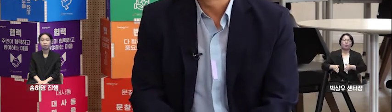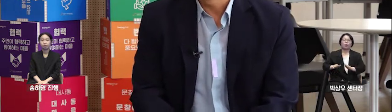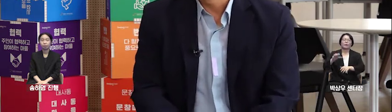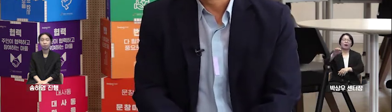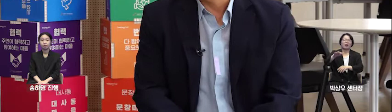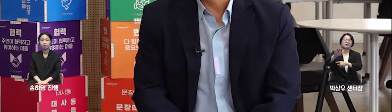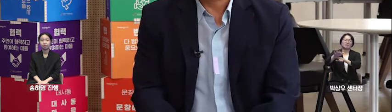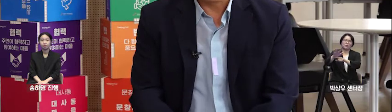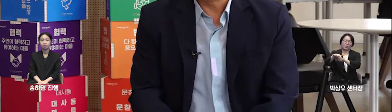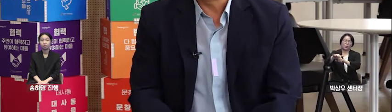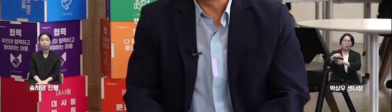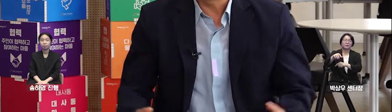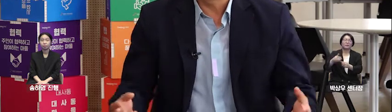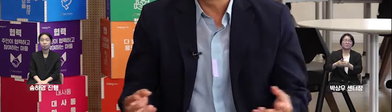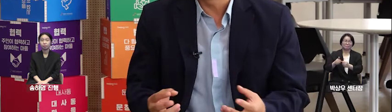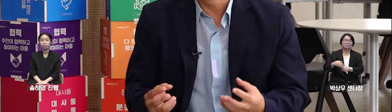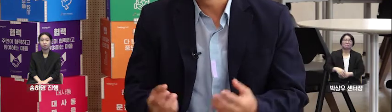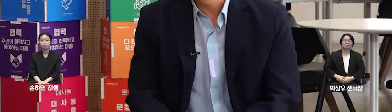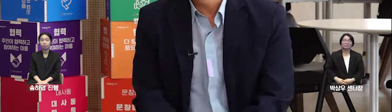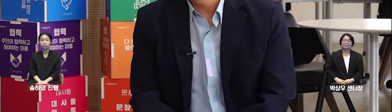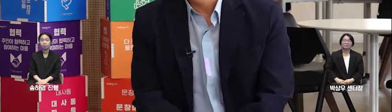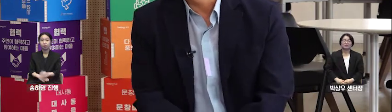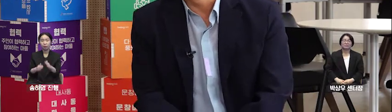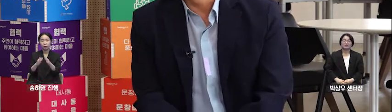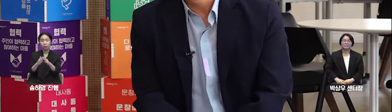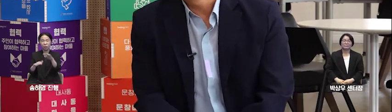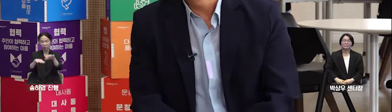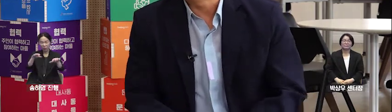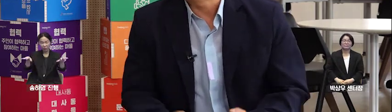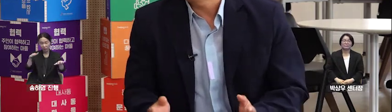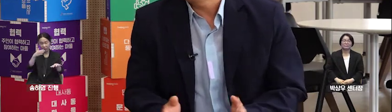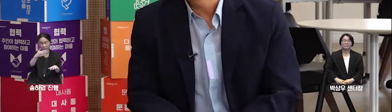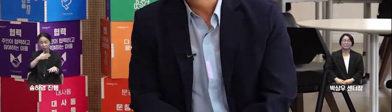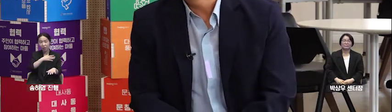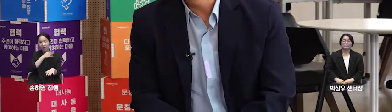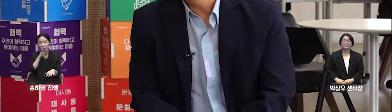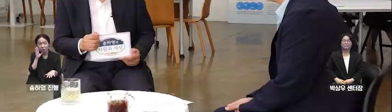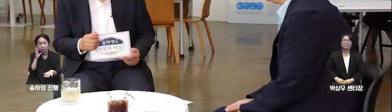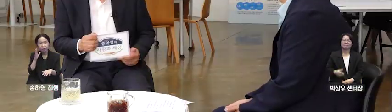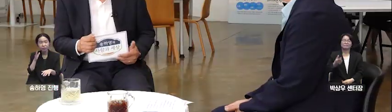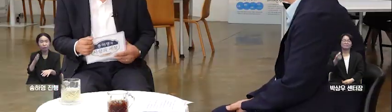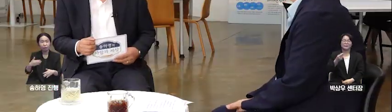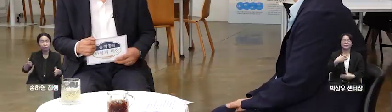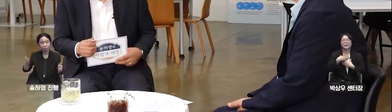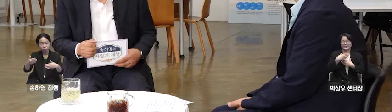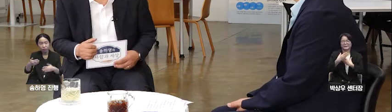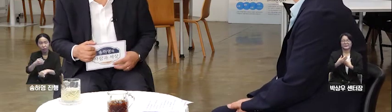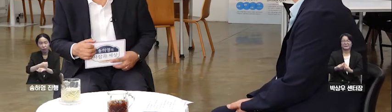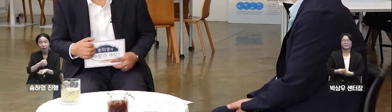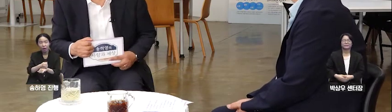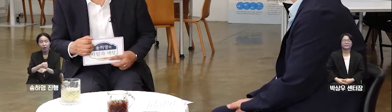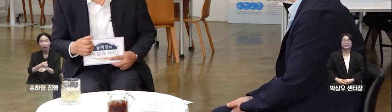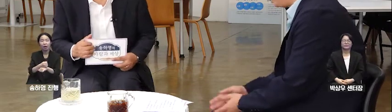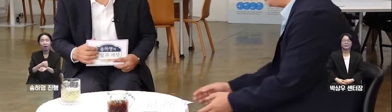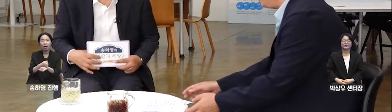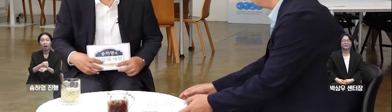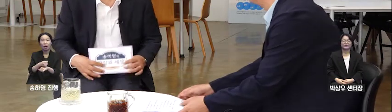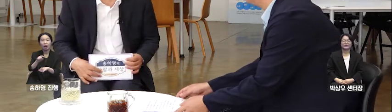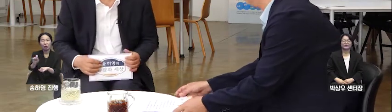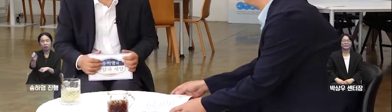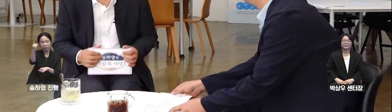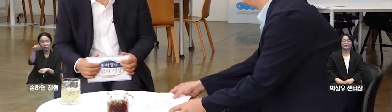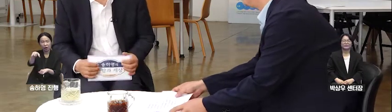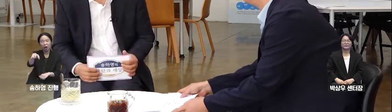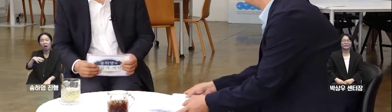때문에요. 예, 굉장히 그 뭐 동네 어르신도 다 반겨주시고 예, 편안하게 일단 귀촌을 하셨고 못한 예.